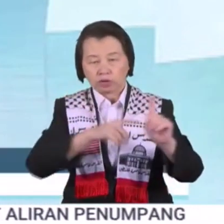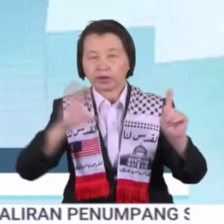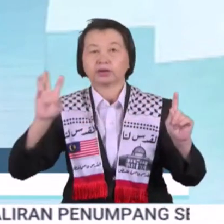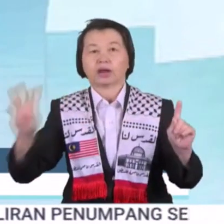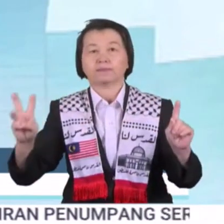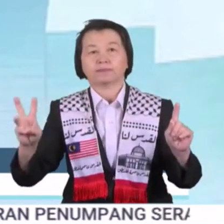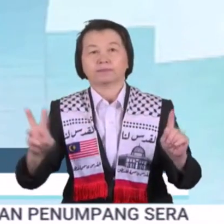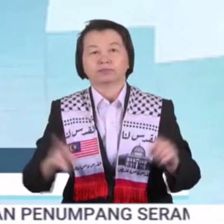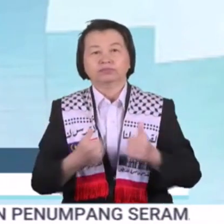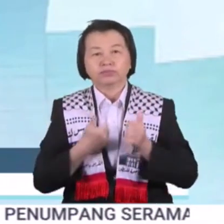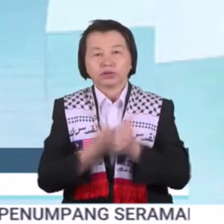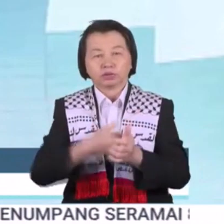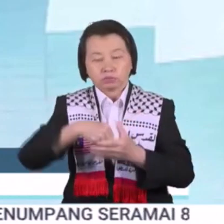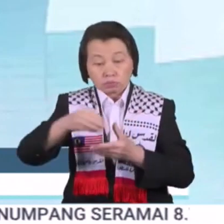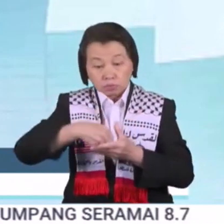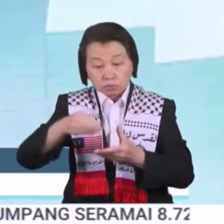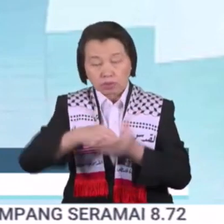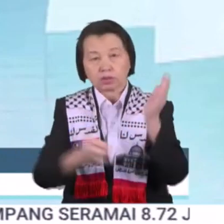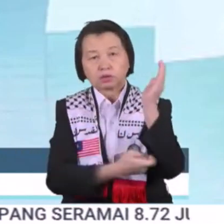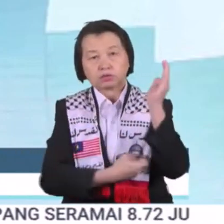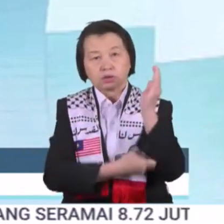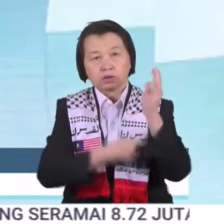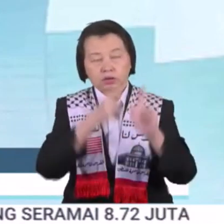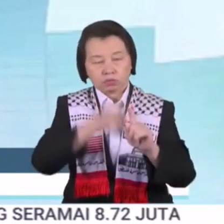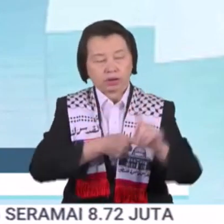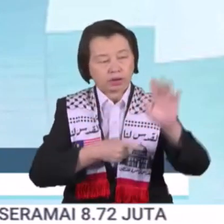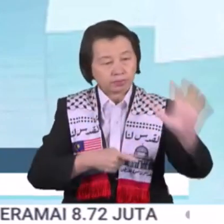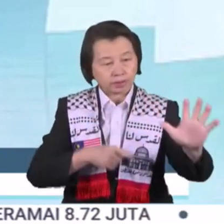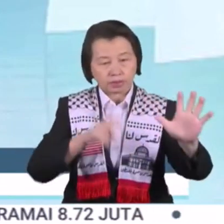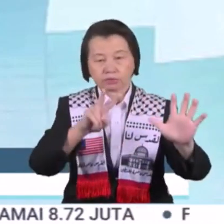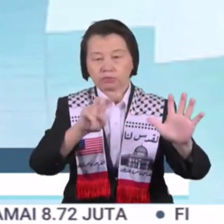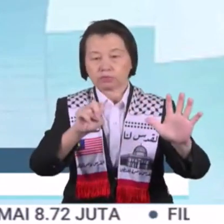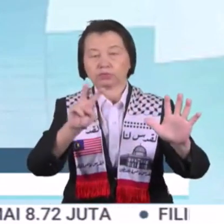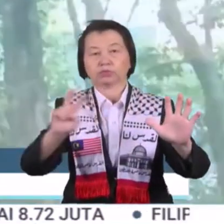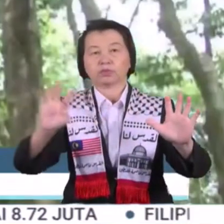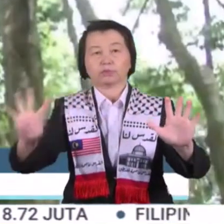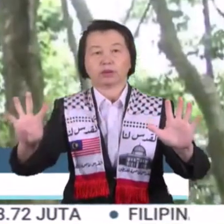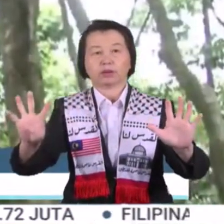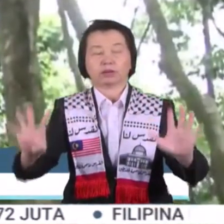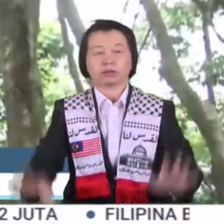ini. Ia berdasarkan pengeluaran getah pada Mei 2024.